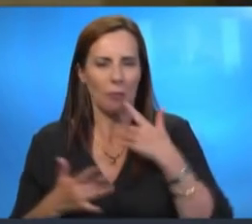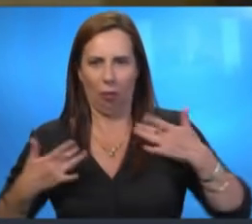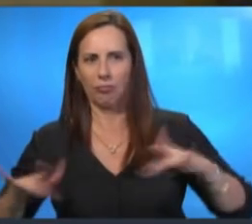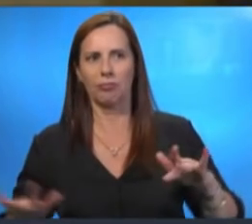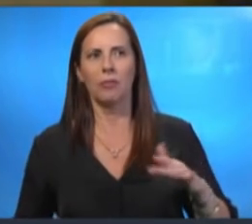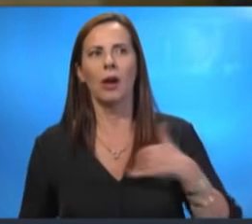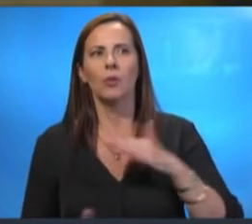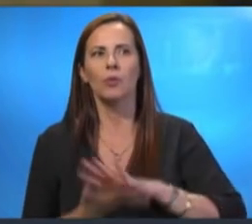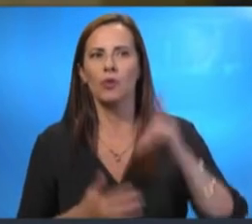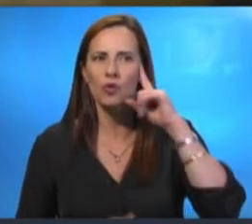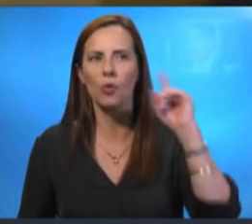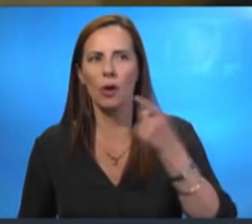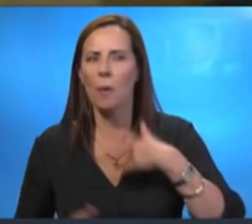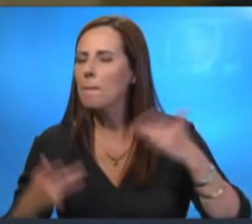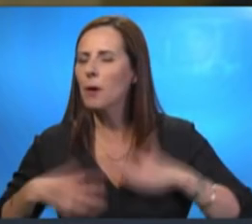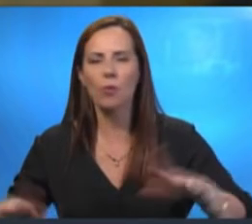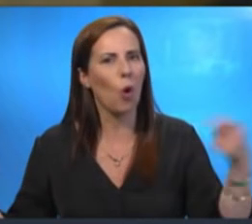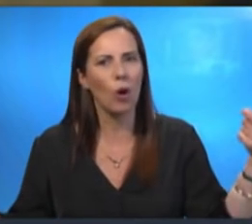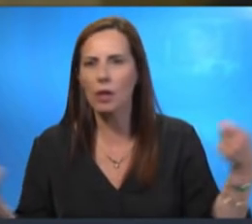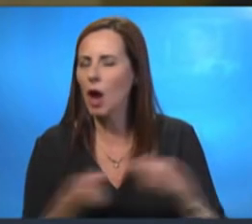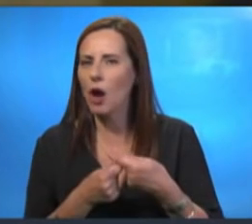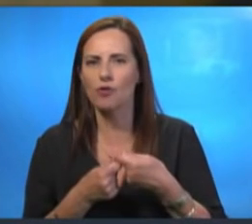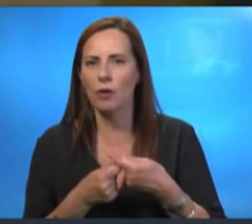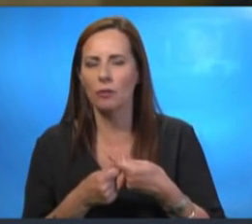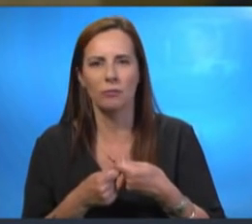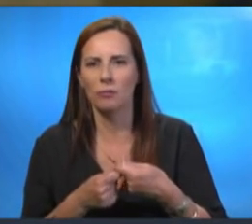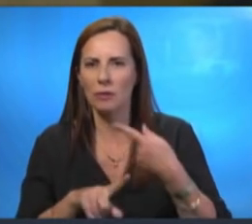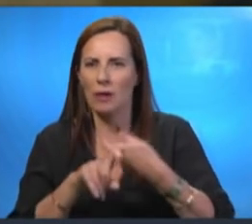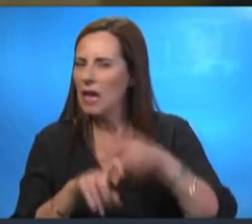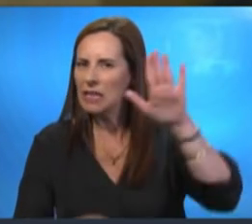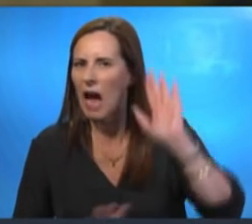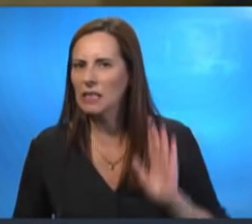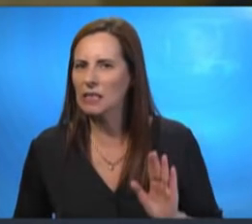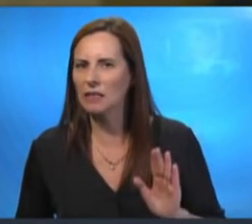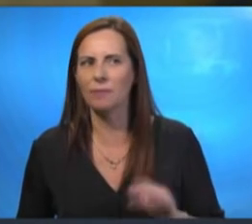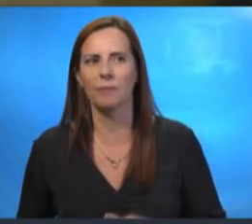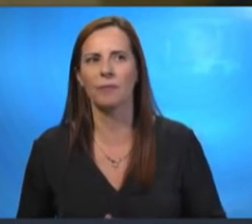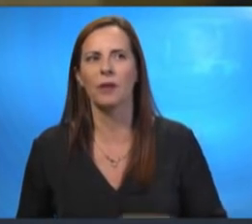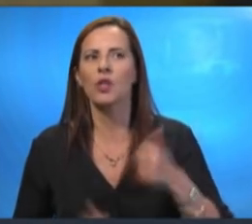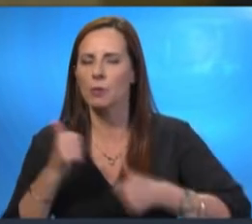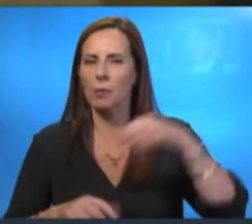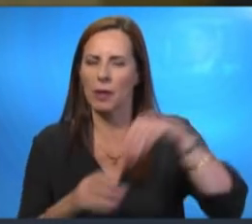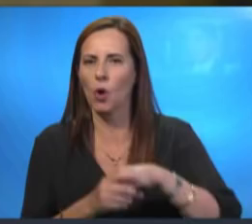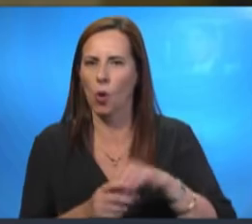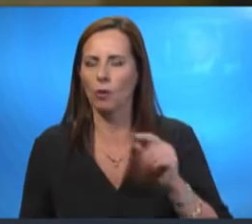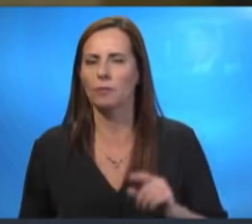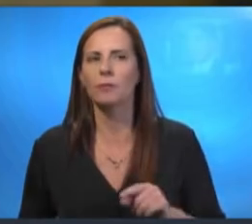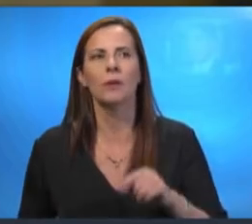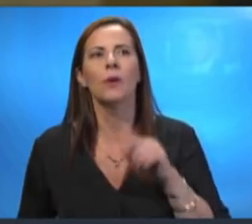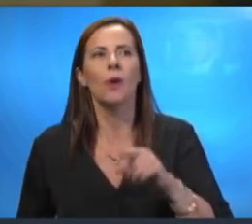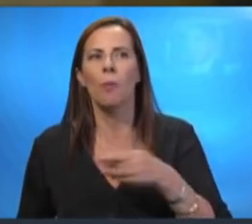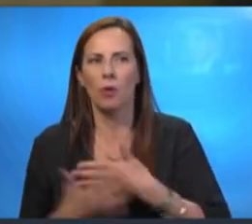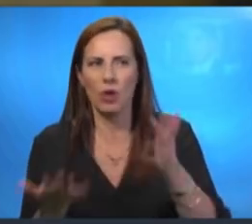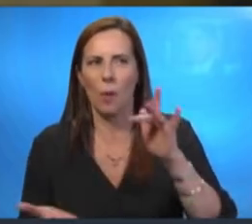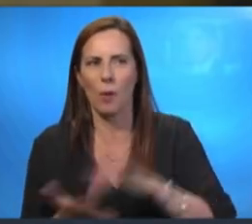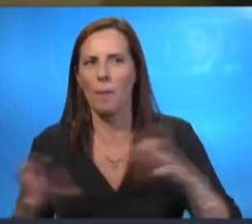want to let everybody know we're disavowing this disturbed Nazi individual who's running as a Republican who clearly has no place